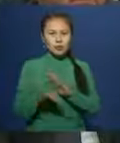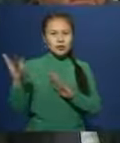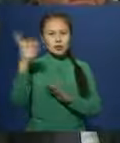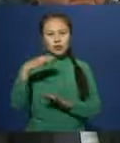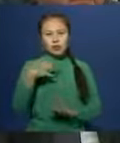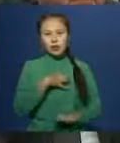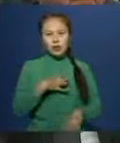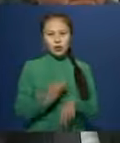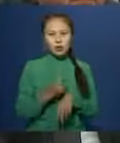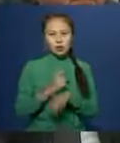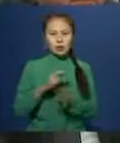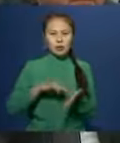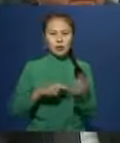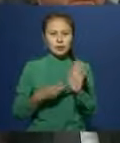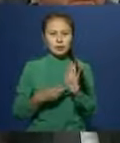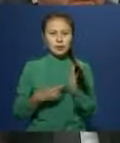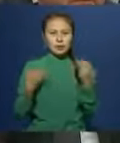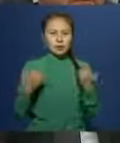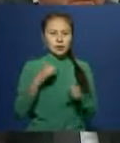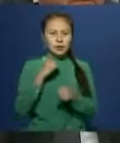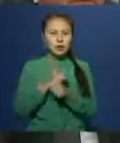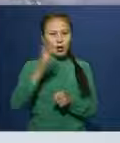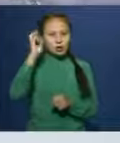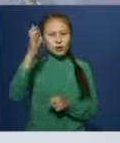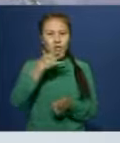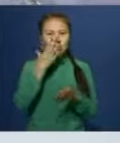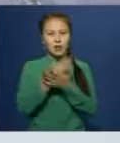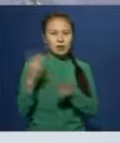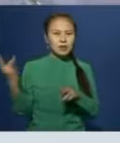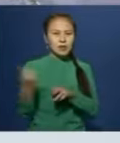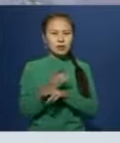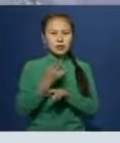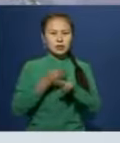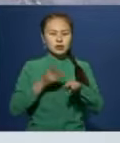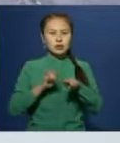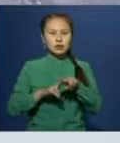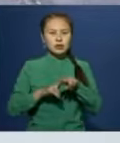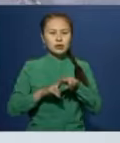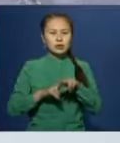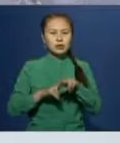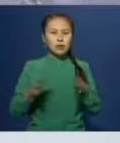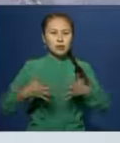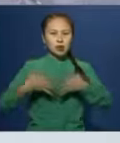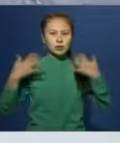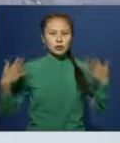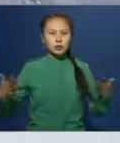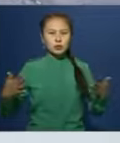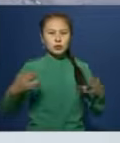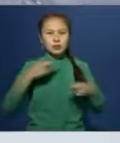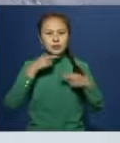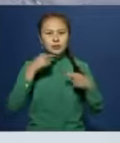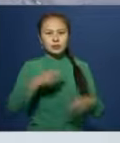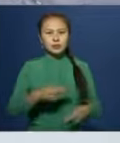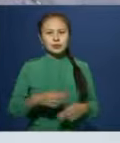маңызды жобалар. Елбасы тәуелсіздік жылдарының алғашқы күндерін бастап, теміржол көлігіне үлкен